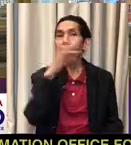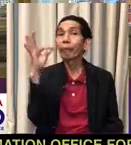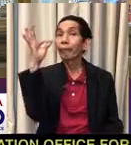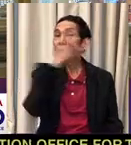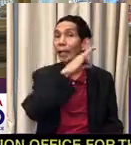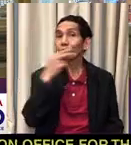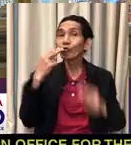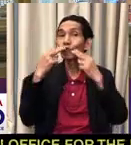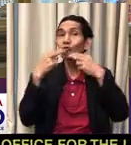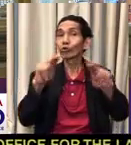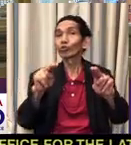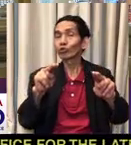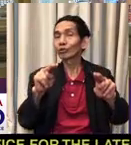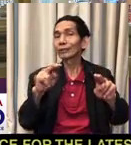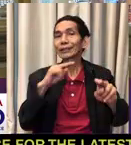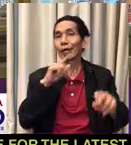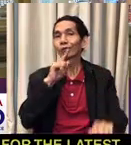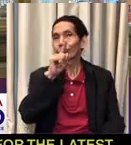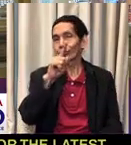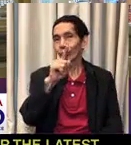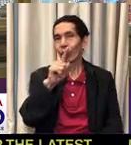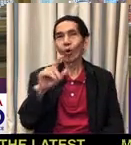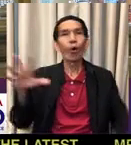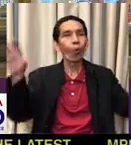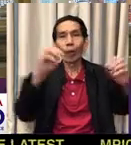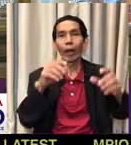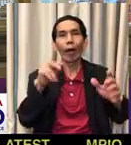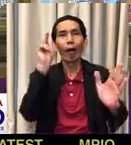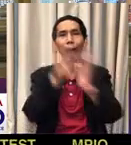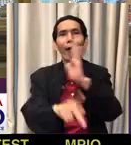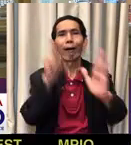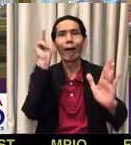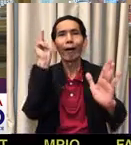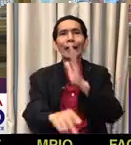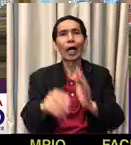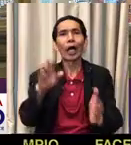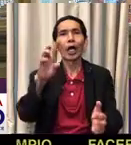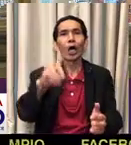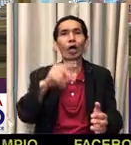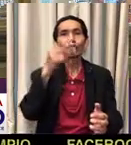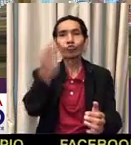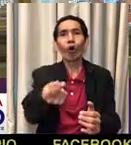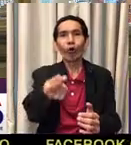news. Oh, hindi po totoo. Walang katayan ng asusena.